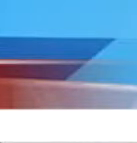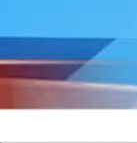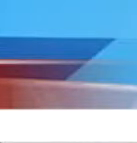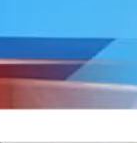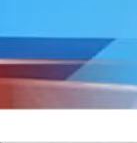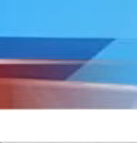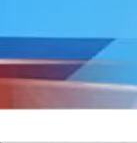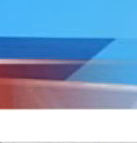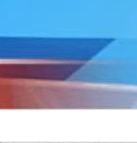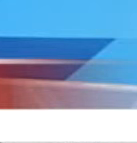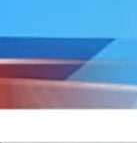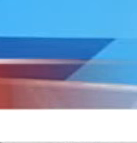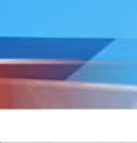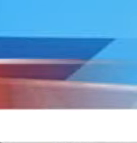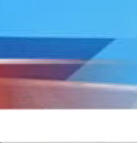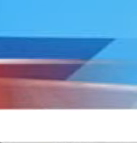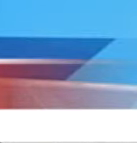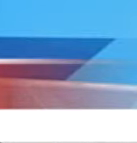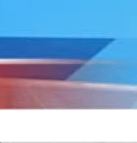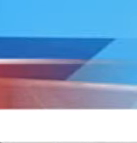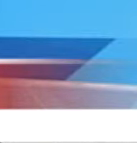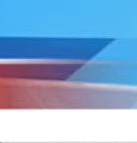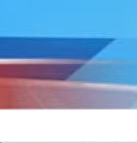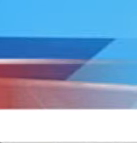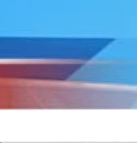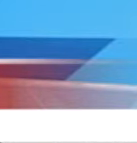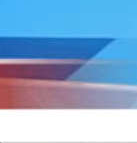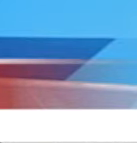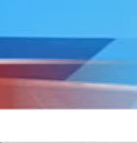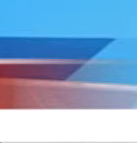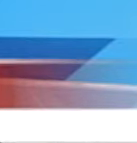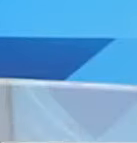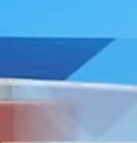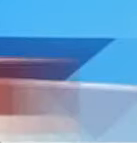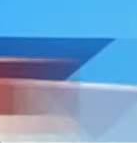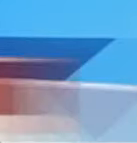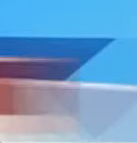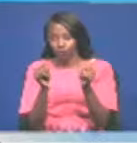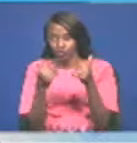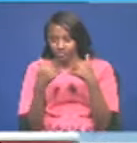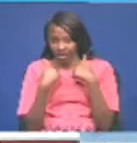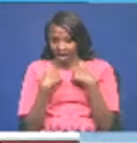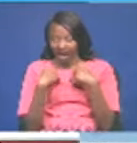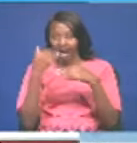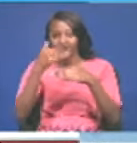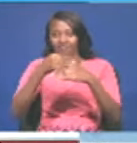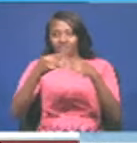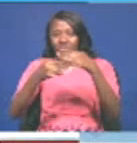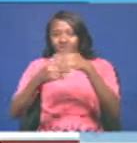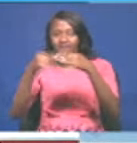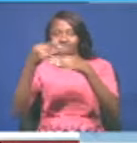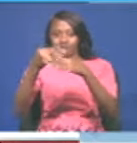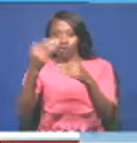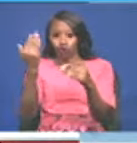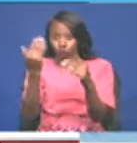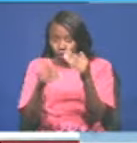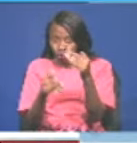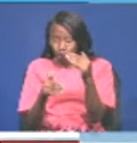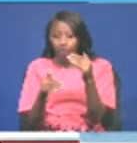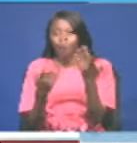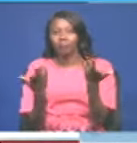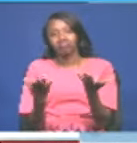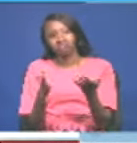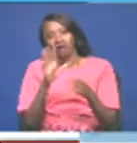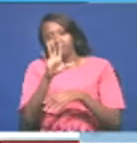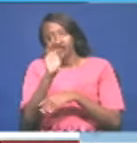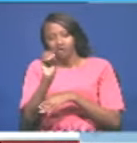Na mtazamaji, sasa karibu kwenye safu ya biashara. Ujenzi umesitishwa kwenye zaidi ya 50% ya maeneo yote ya ujenzi katika muda